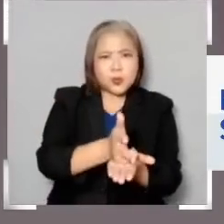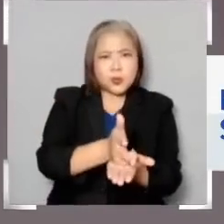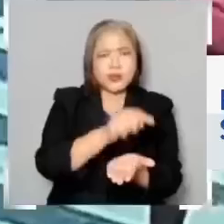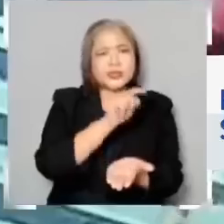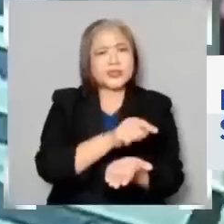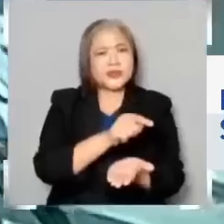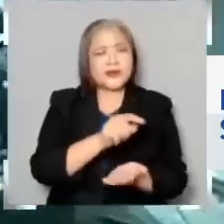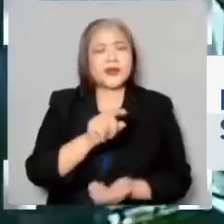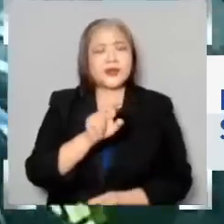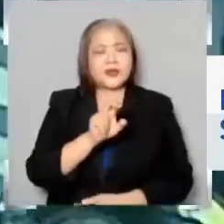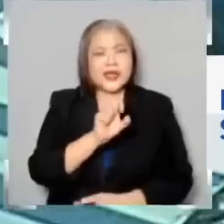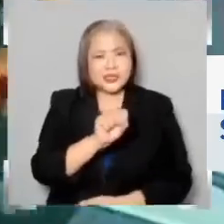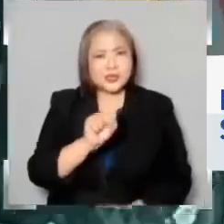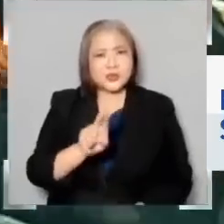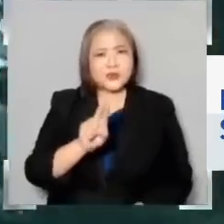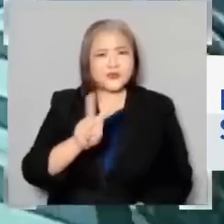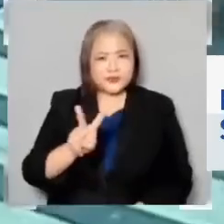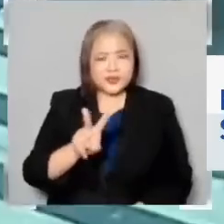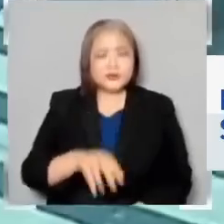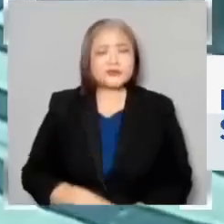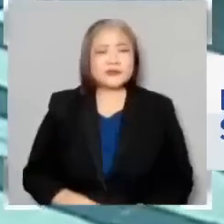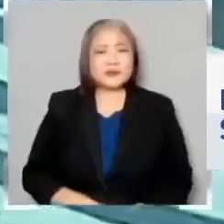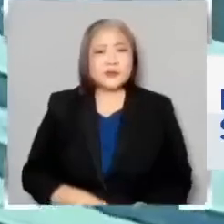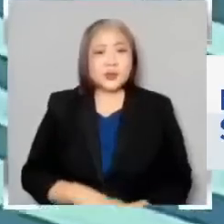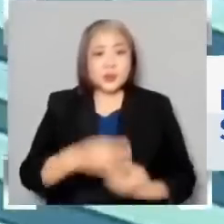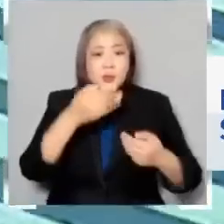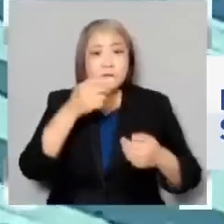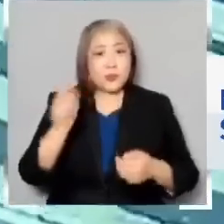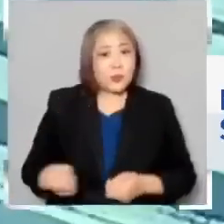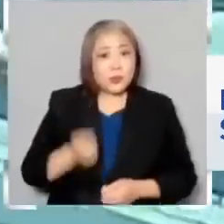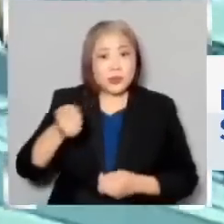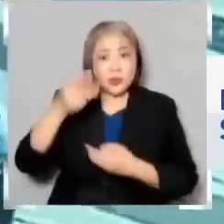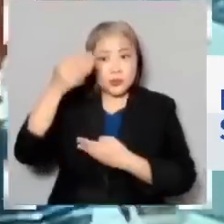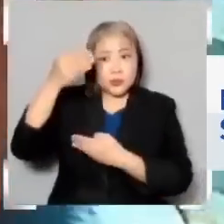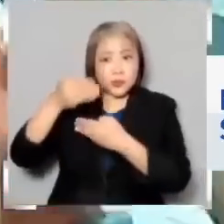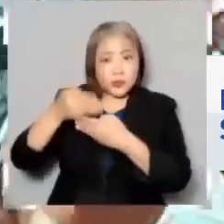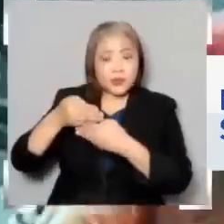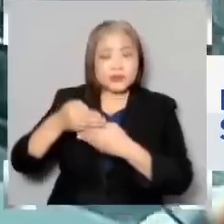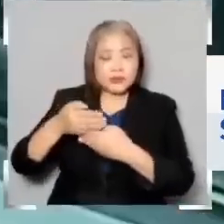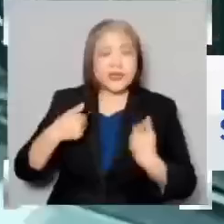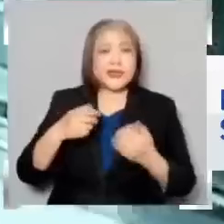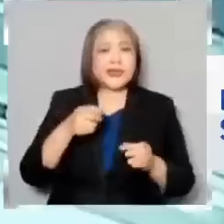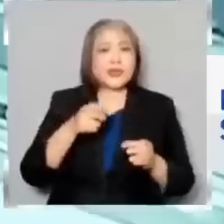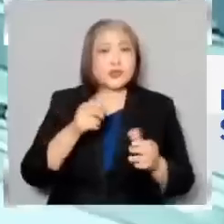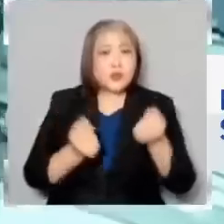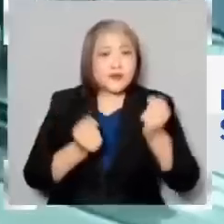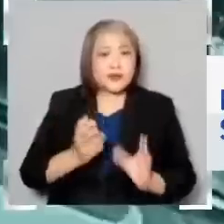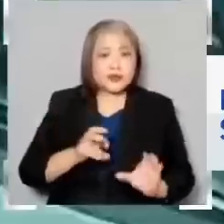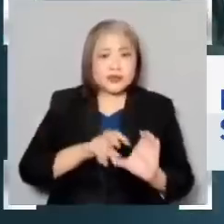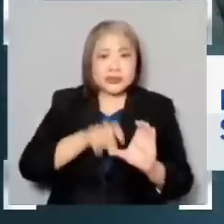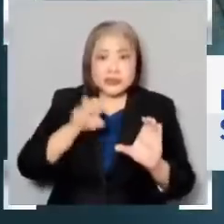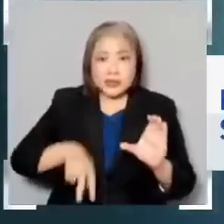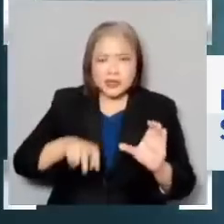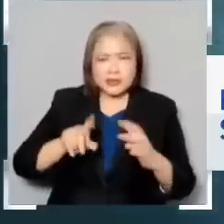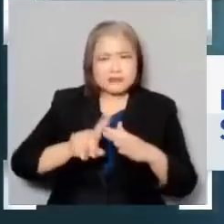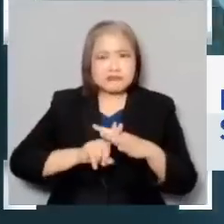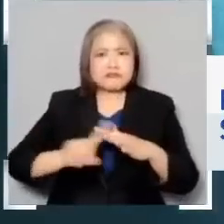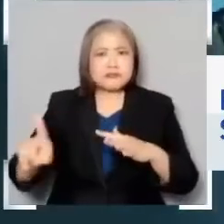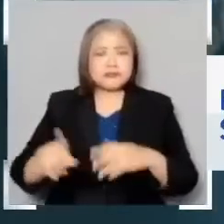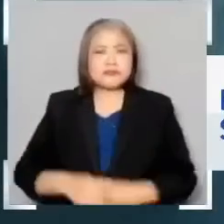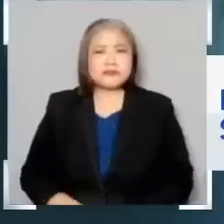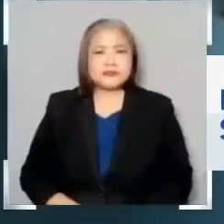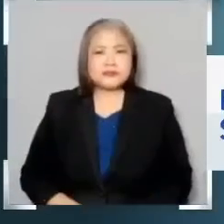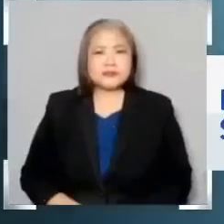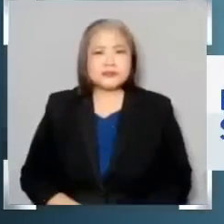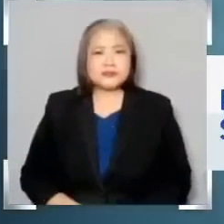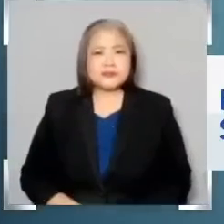ito. Bumukas ang pintuan at nagbadaling buaba ang driver saka tumakbo papalayo ng sasakyan. Humahangos pa rin